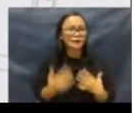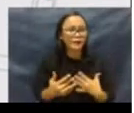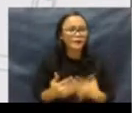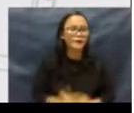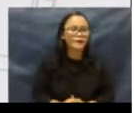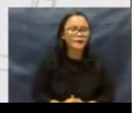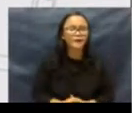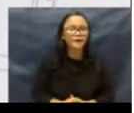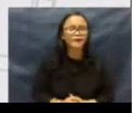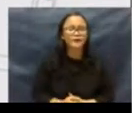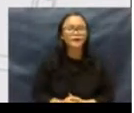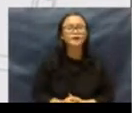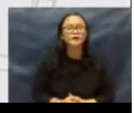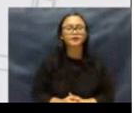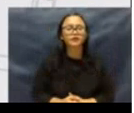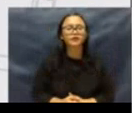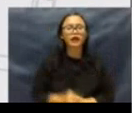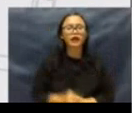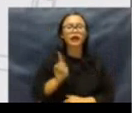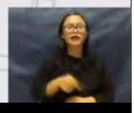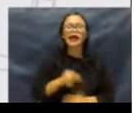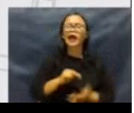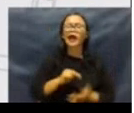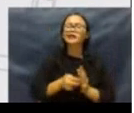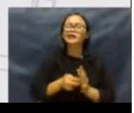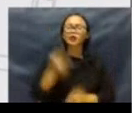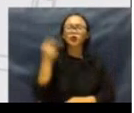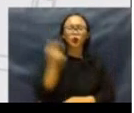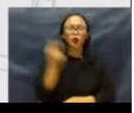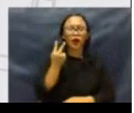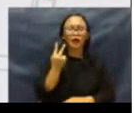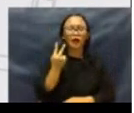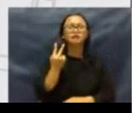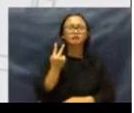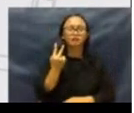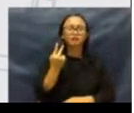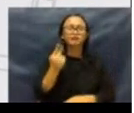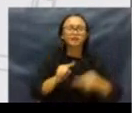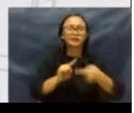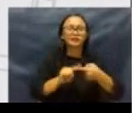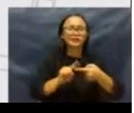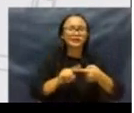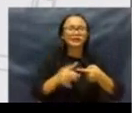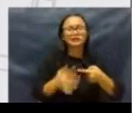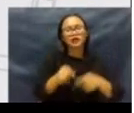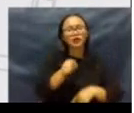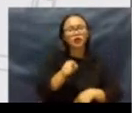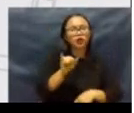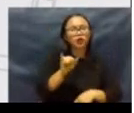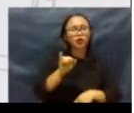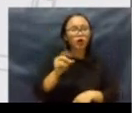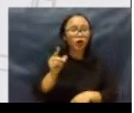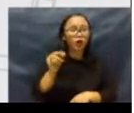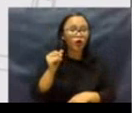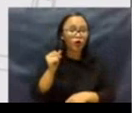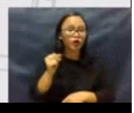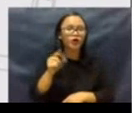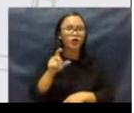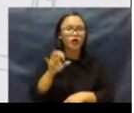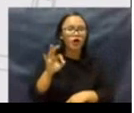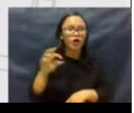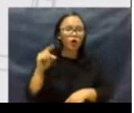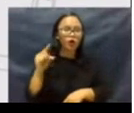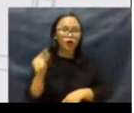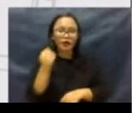Saya ambil dua definisi. Definisi yang pertama saya ambil dari criticalthinking.org. Ini sangat populer. Kalau misalnya